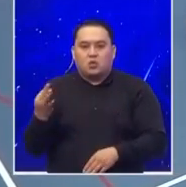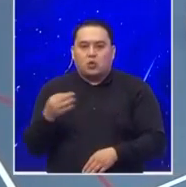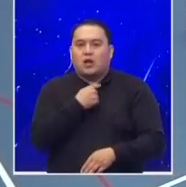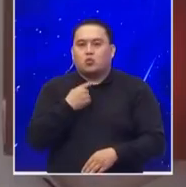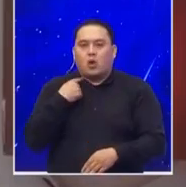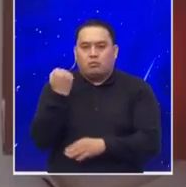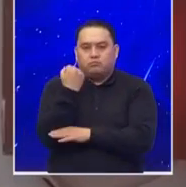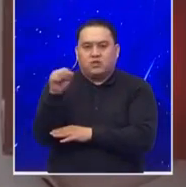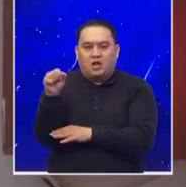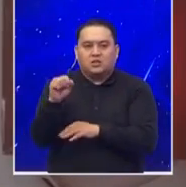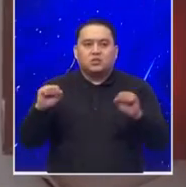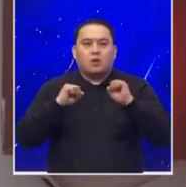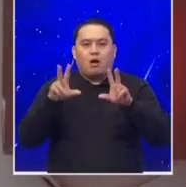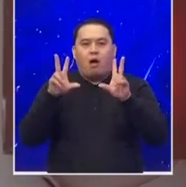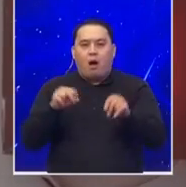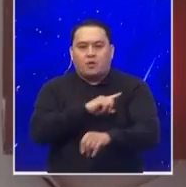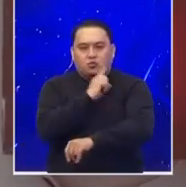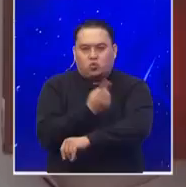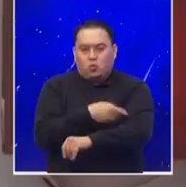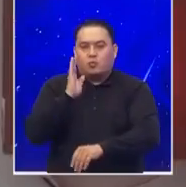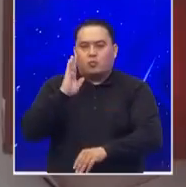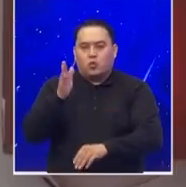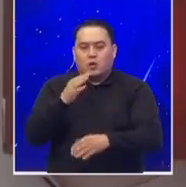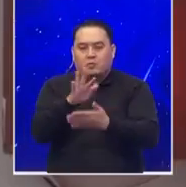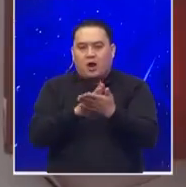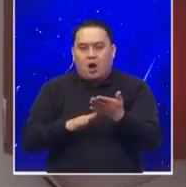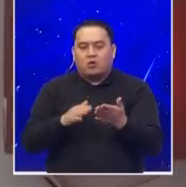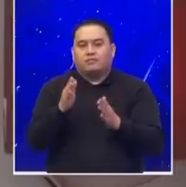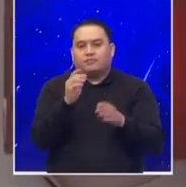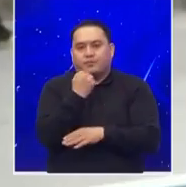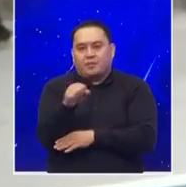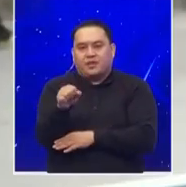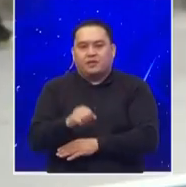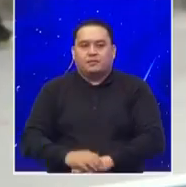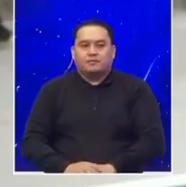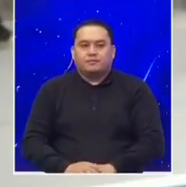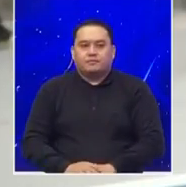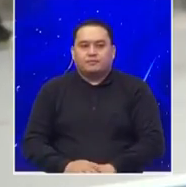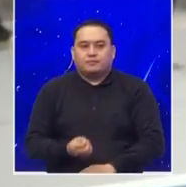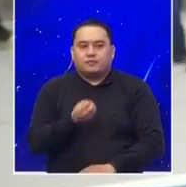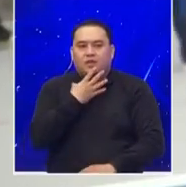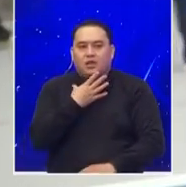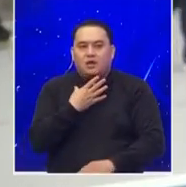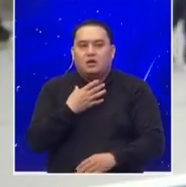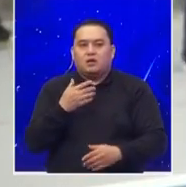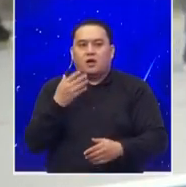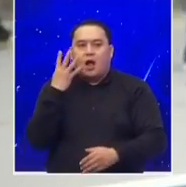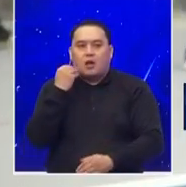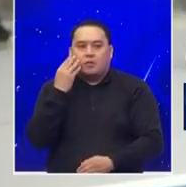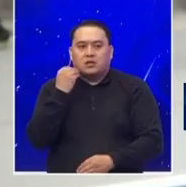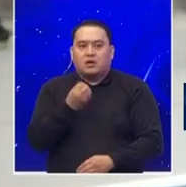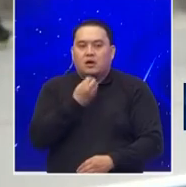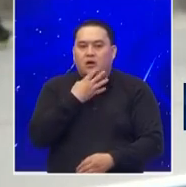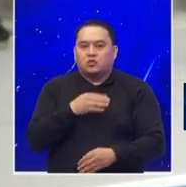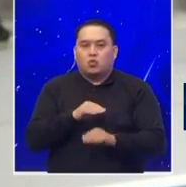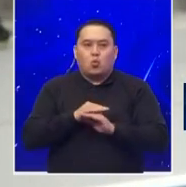талдыкурганского клуба. Спортсменки обещают приложить все усилия, чтобы продолжить серию побед. Хороший соперник, достойный Алматы, сейчас на хорошем